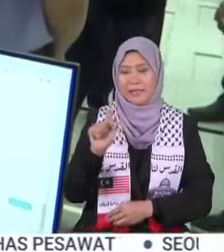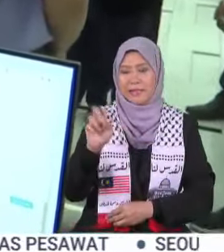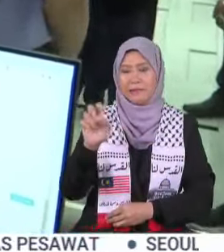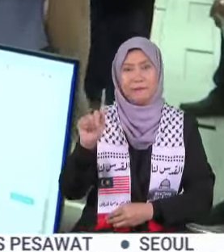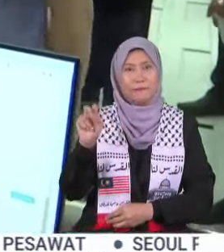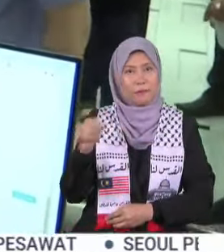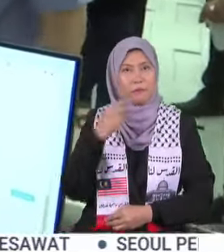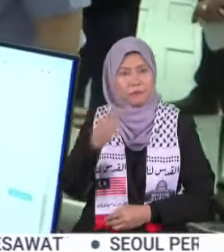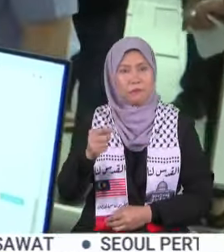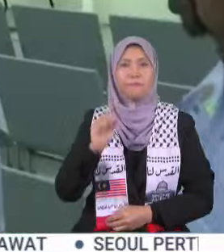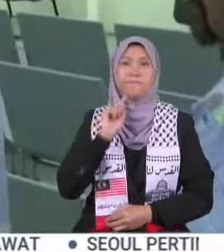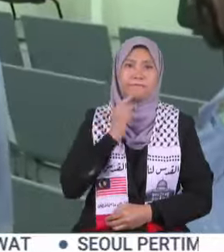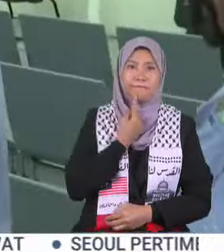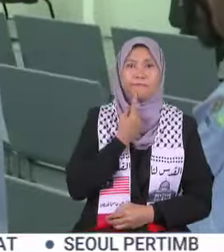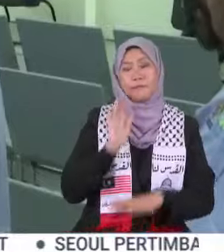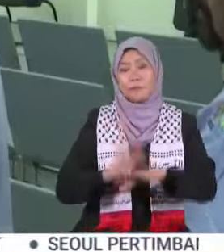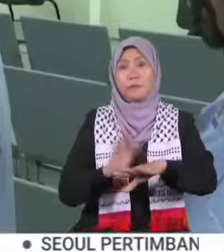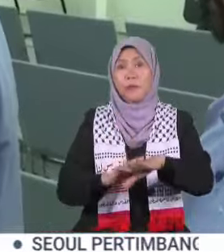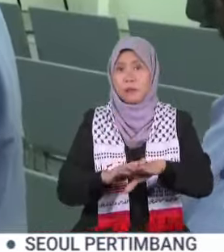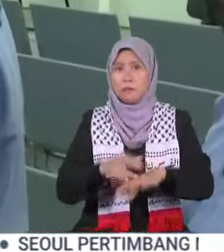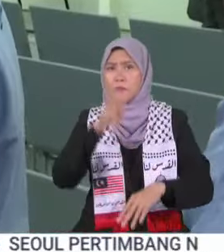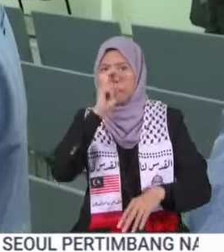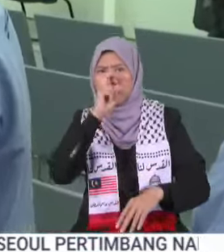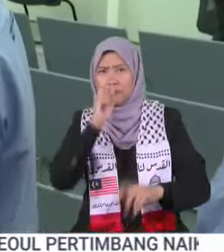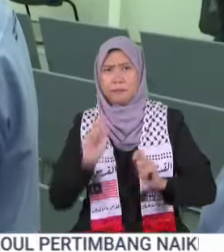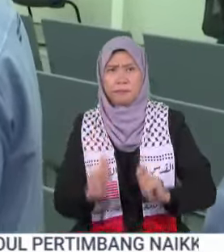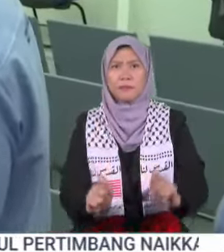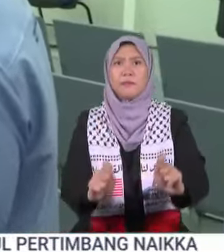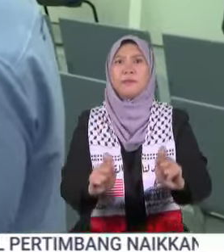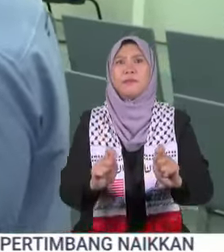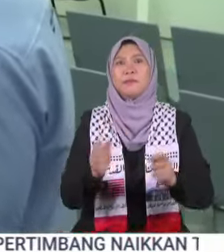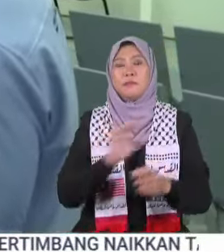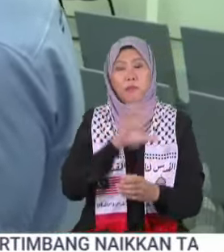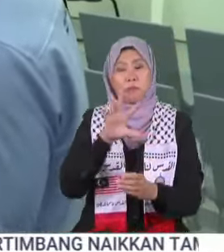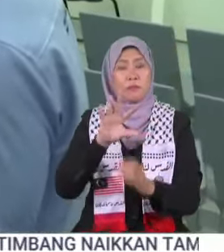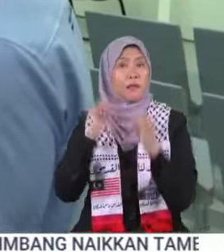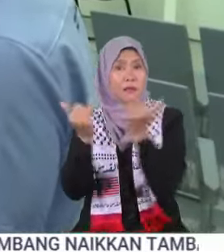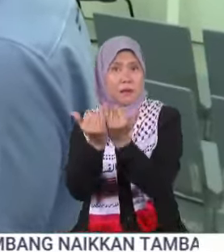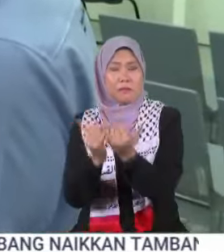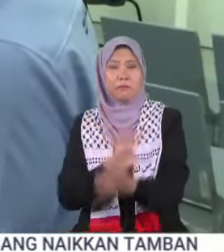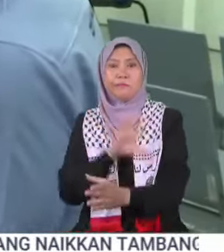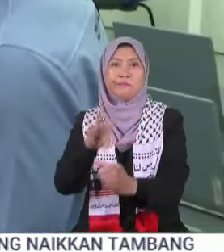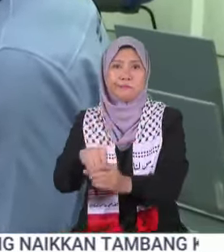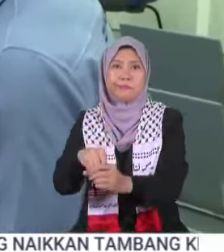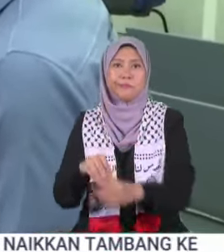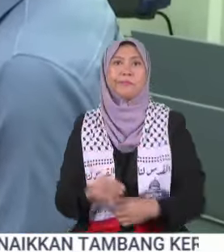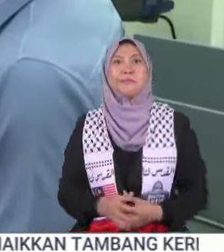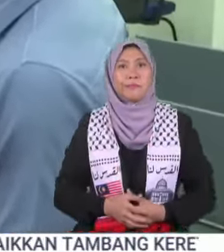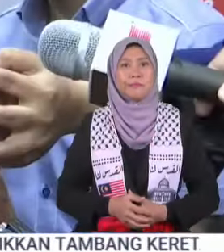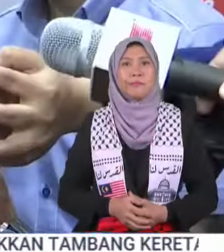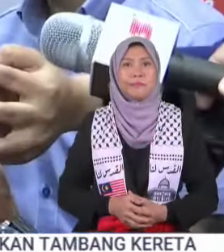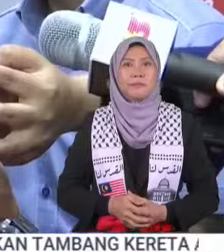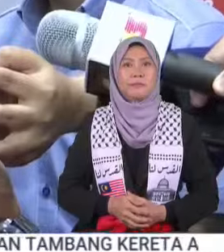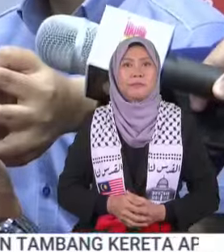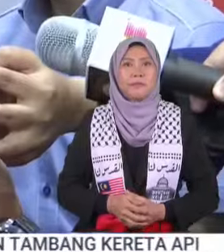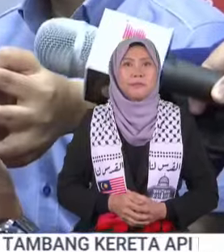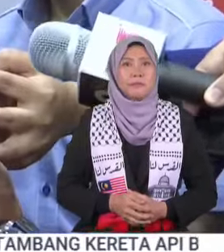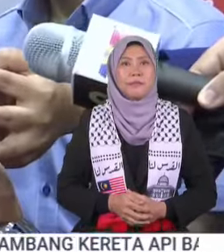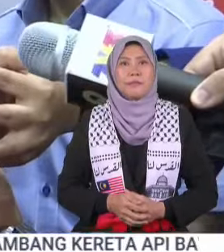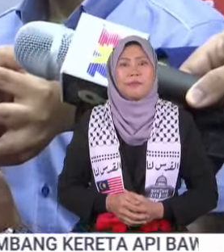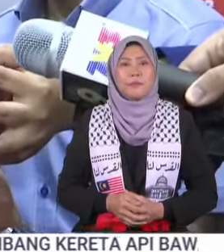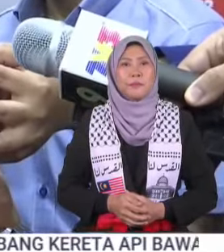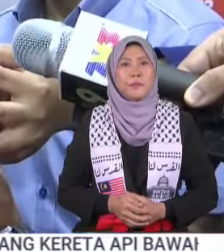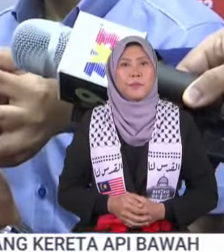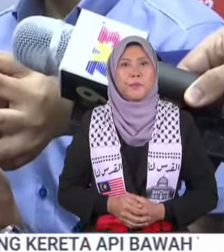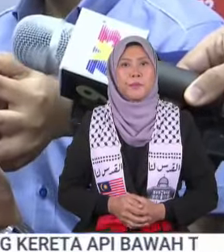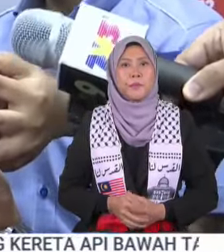serius perkara itu dan memberi amaran akan mengambil tindakan tegas terhadap pihak terbabit kalau dia tutup